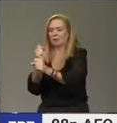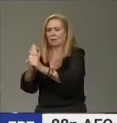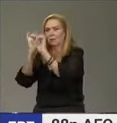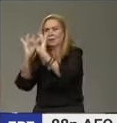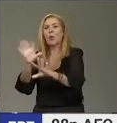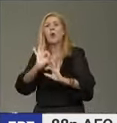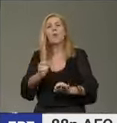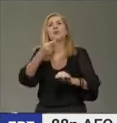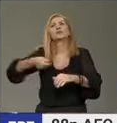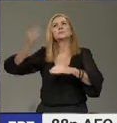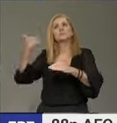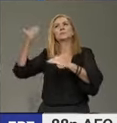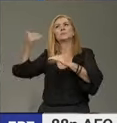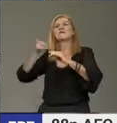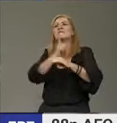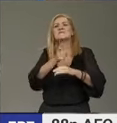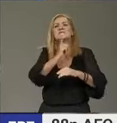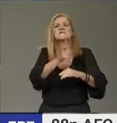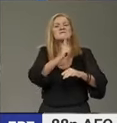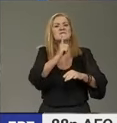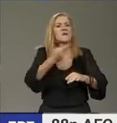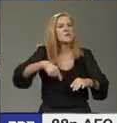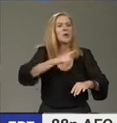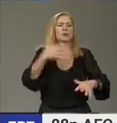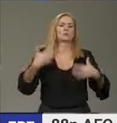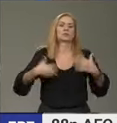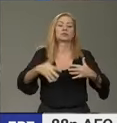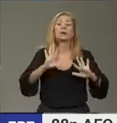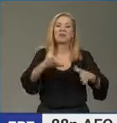παρελθόν. Ευχαριστώ. Θα ξεκινήσουμε στις 30 Νοεμβρίου